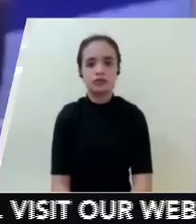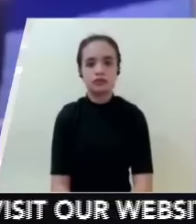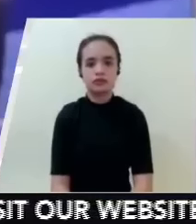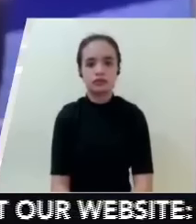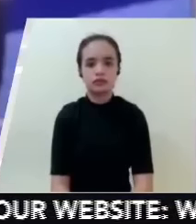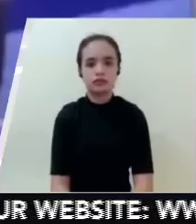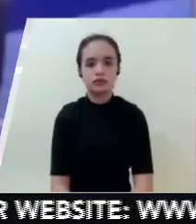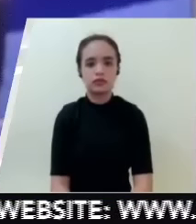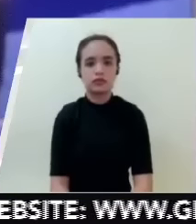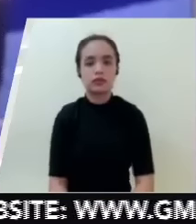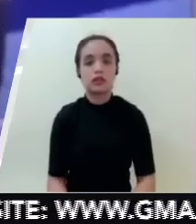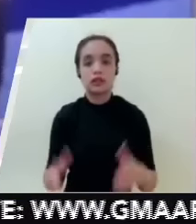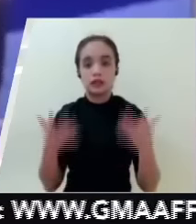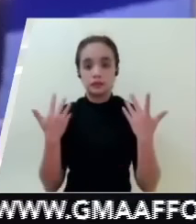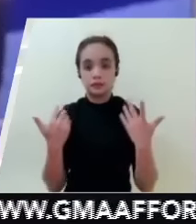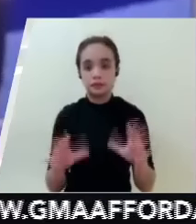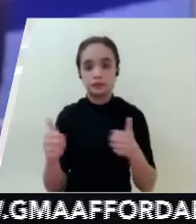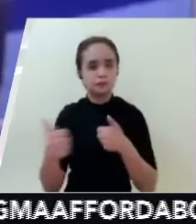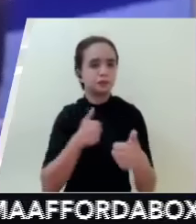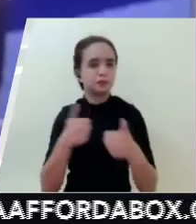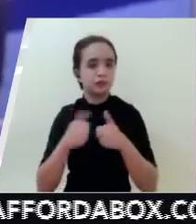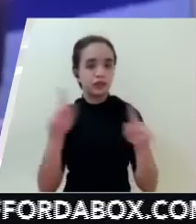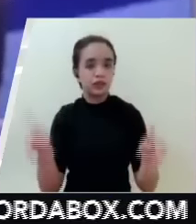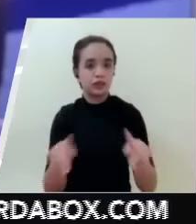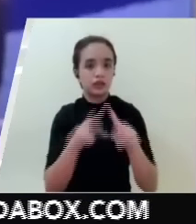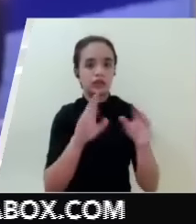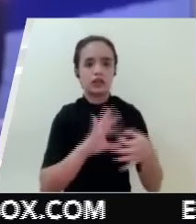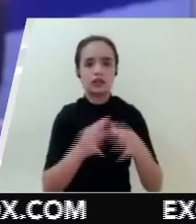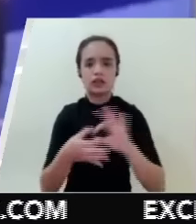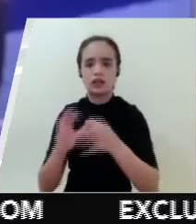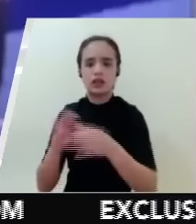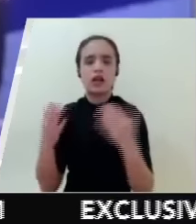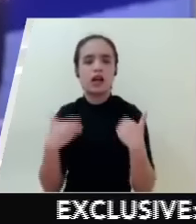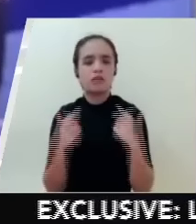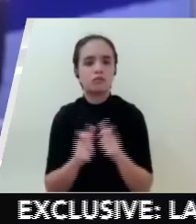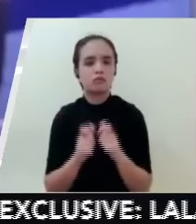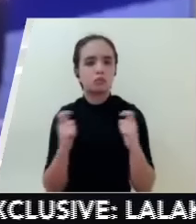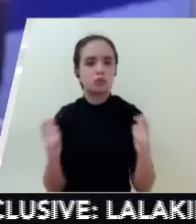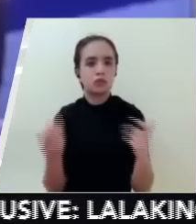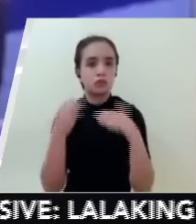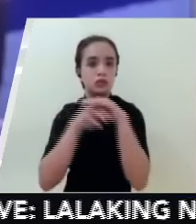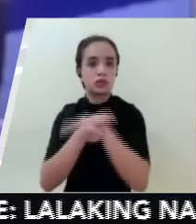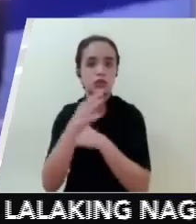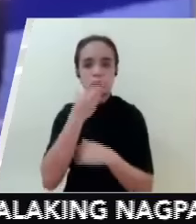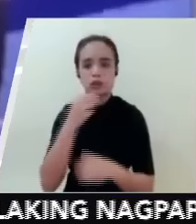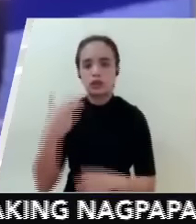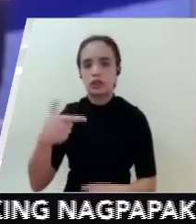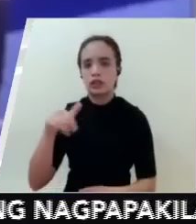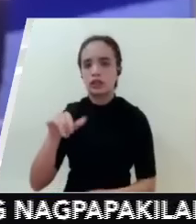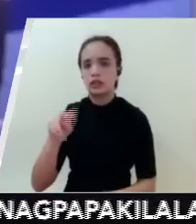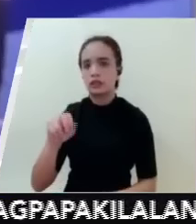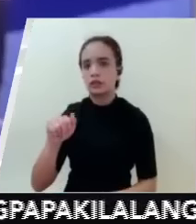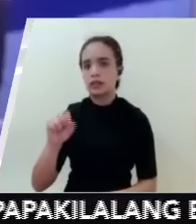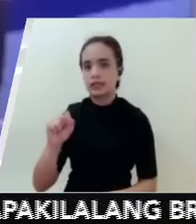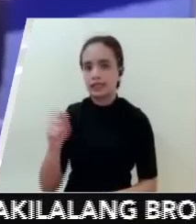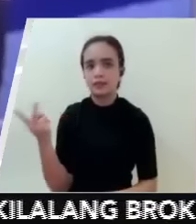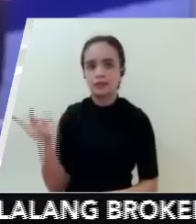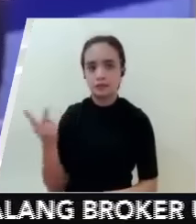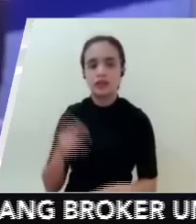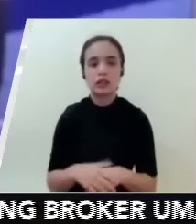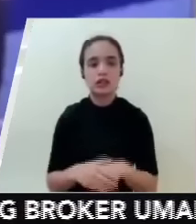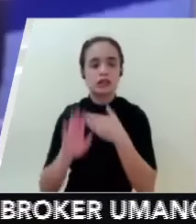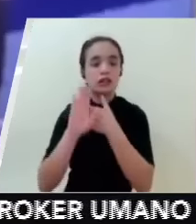Matapos ang paglaban sa Paris Olympics, may mas malaking misyon sina Pinay gymnast Aliyah Finnegan at Emma Malabuyo. Balik training camp na